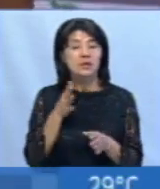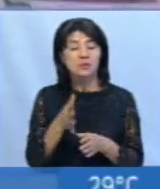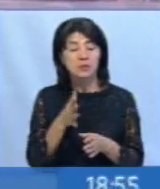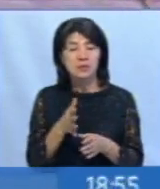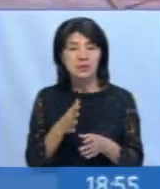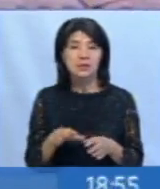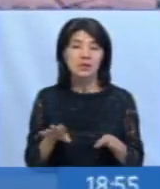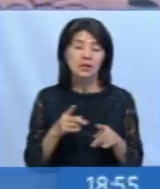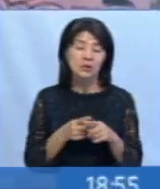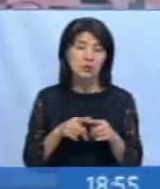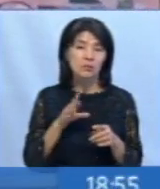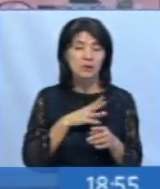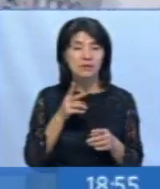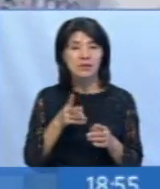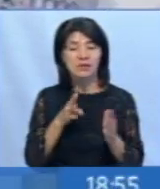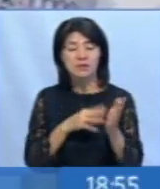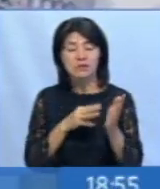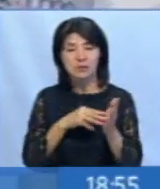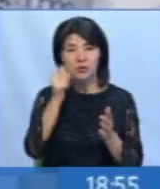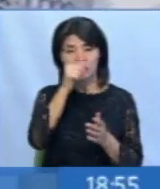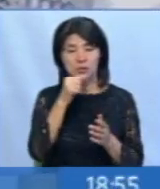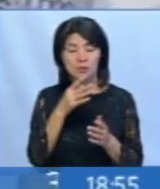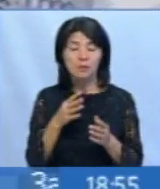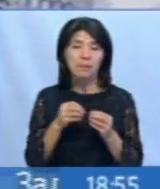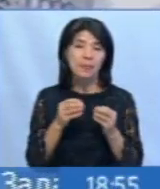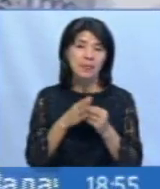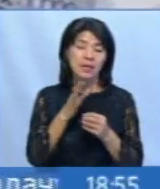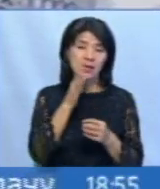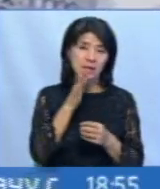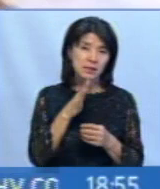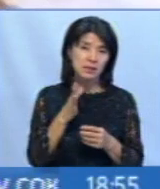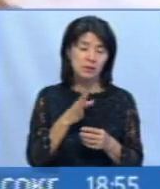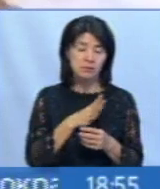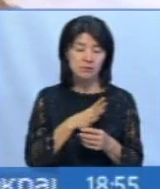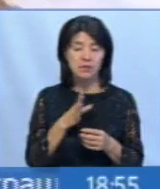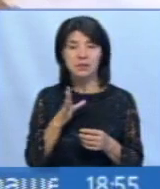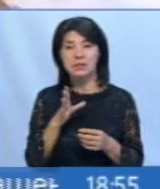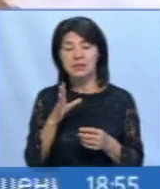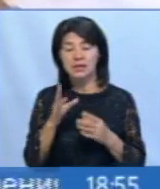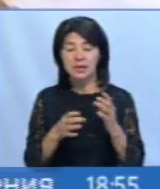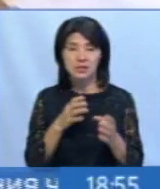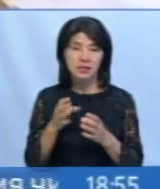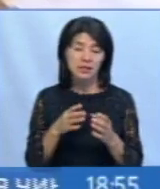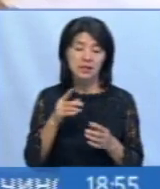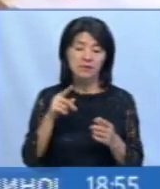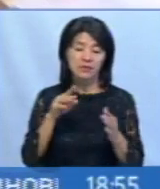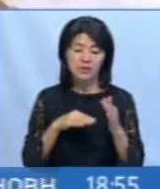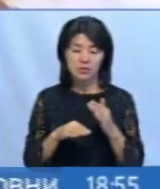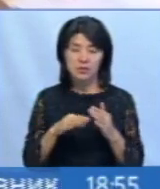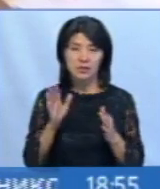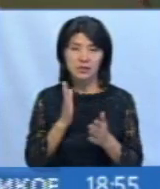банкнота 2008 года была выпущена к 15-летию введения национальной валюты Республики Казахстан. Внизу купюры изображена летящая